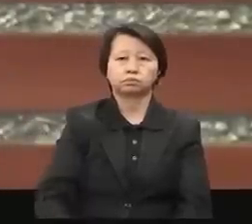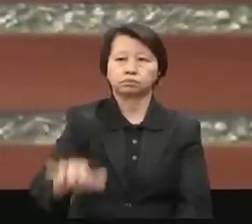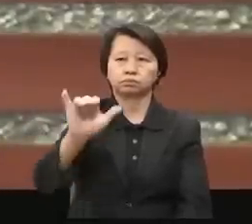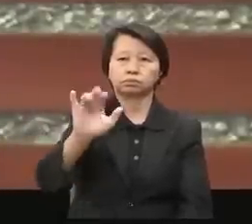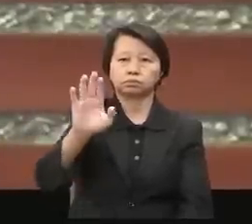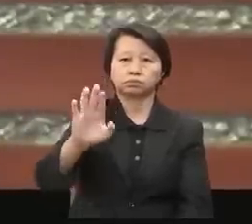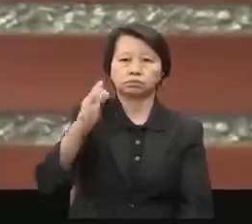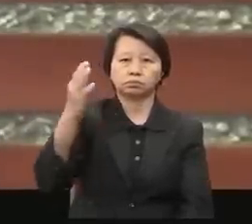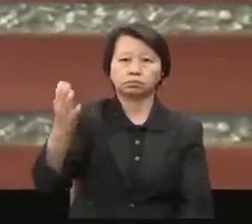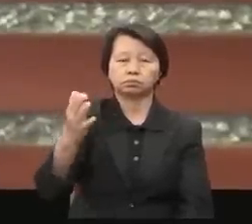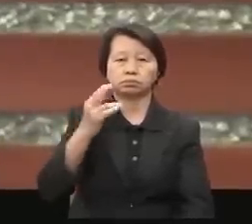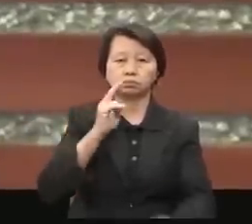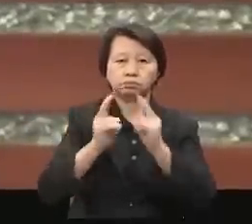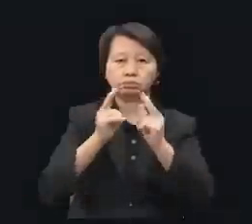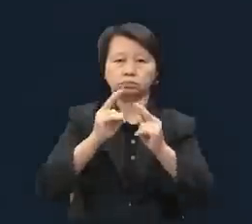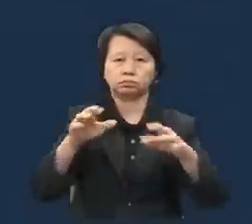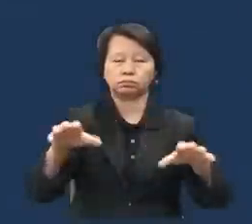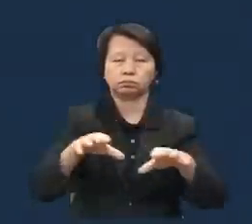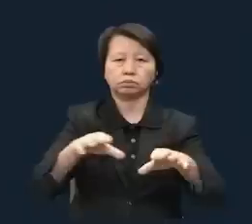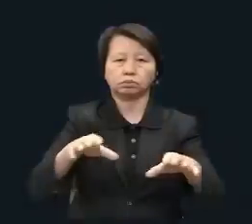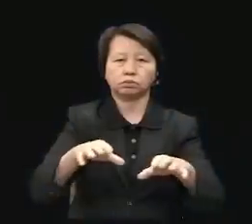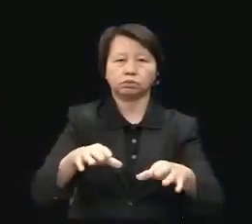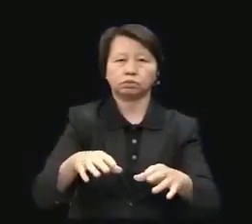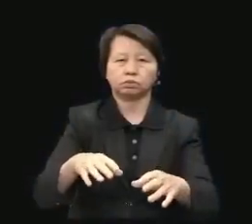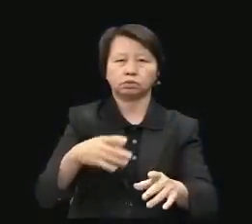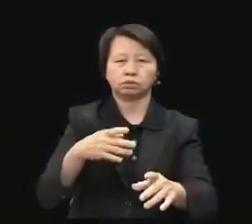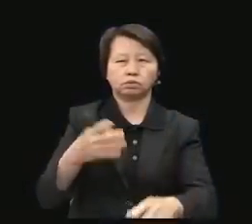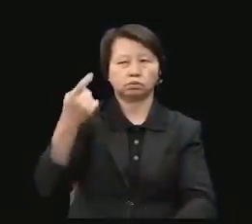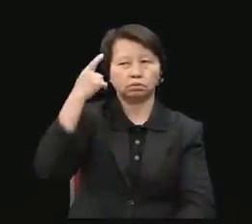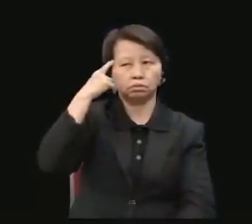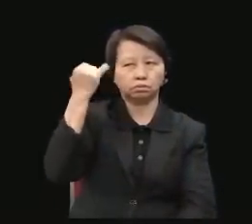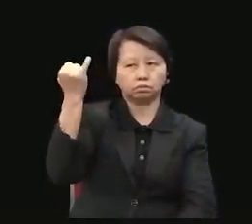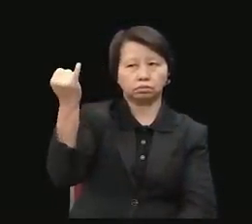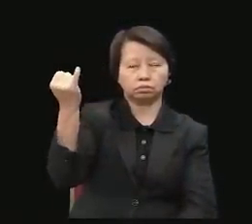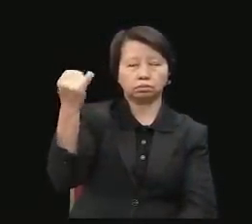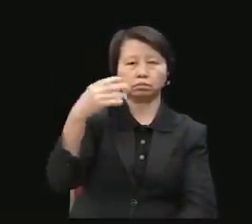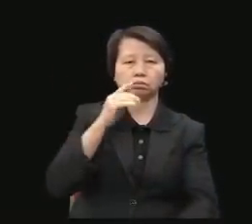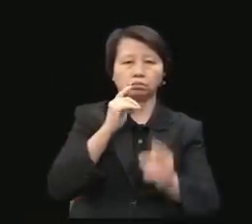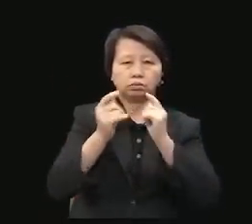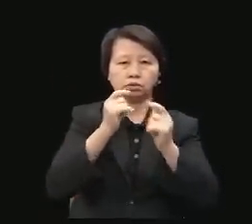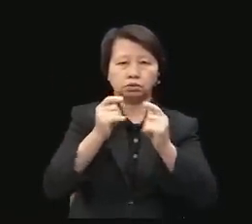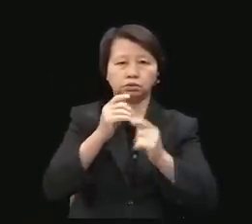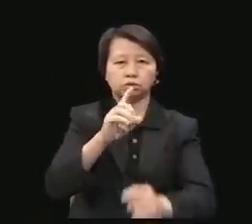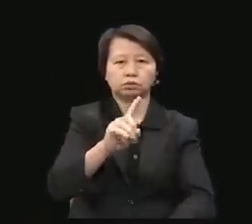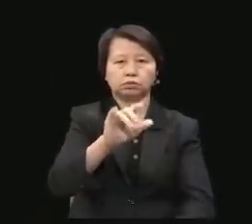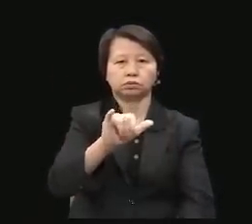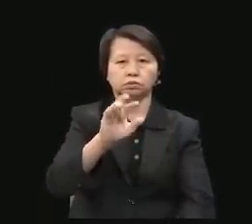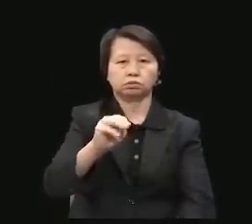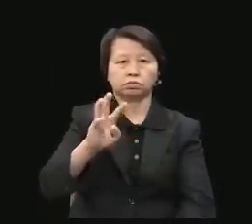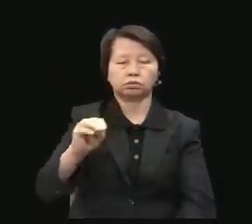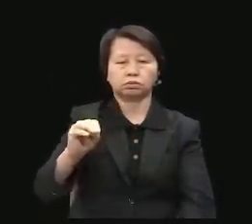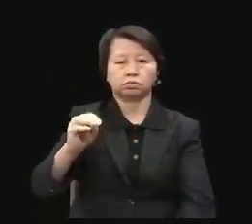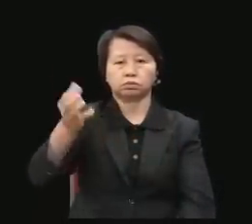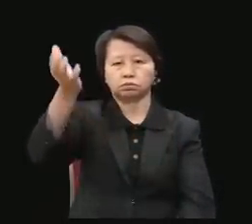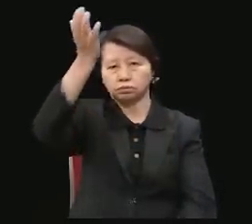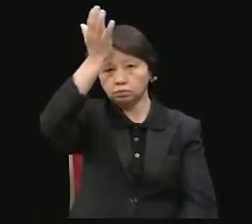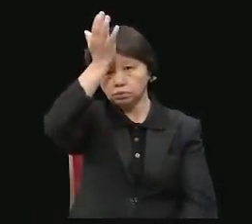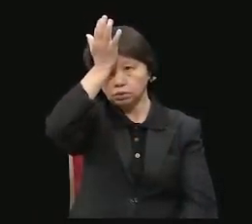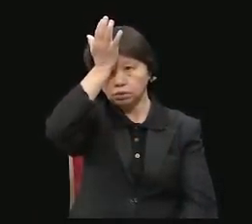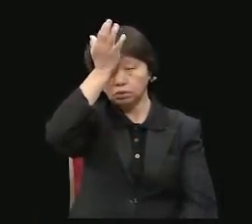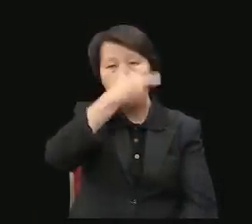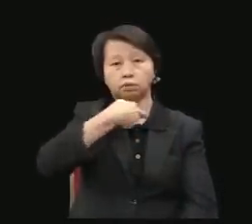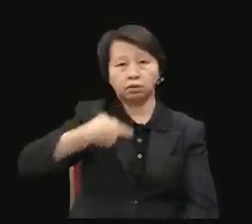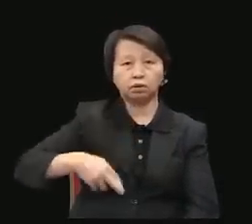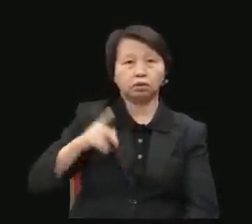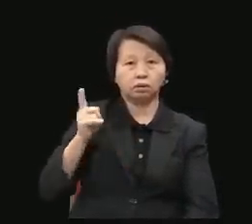Yang berhormat, sila dalam baca, ucapan membuat sangkaan jahat bahawa titah Duli Yang Maha Mulia Seri Paduka Baginda di-Pertuan